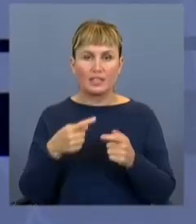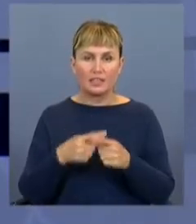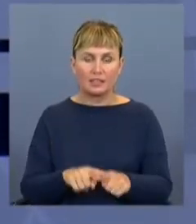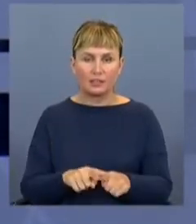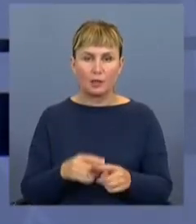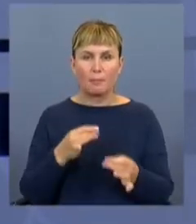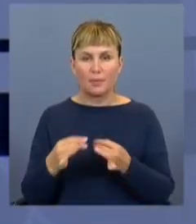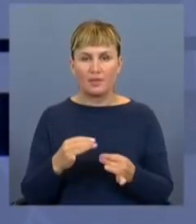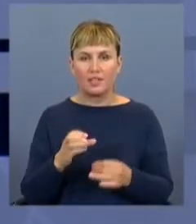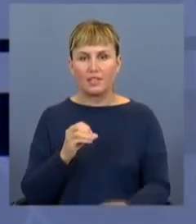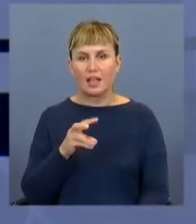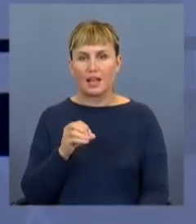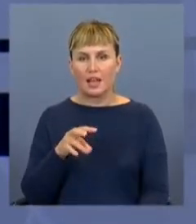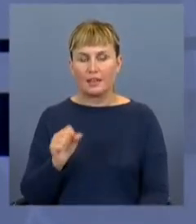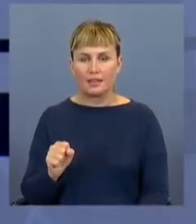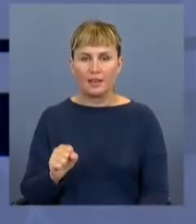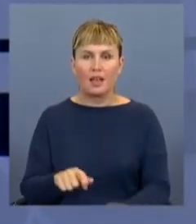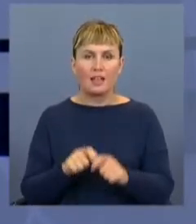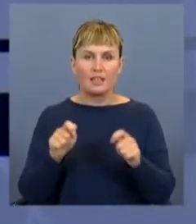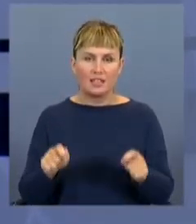О внедрении технологии блокчейн мы поговорили с Еленой Седых, основателем Blockchain Asia Club.